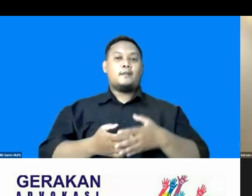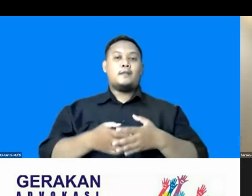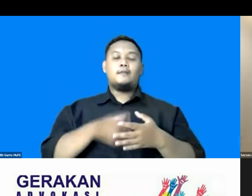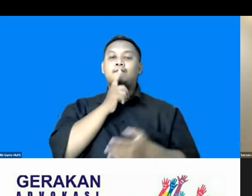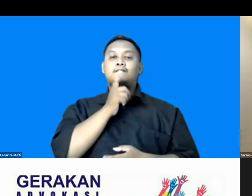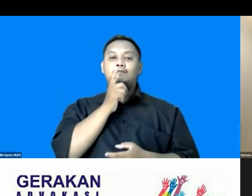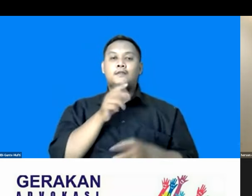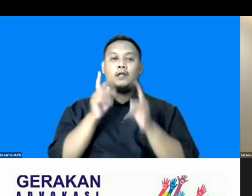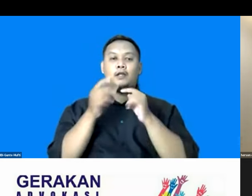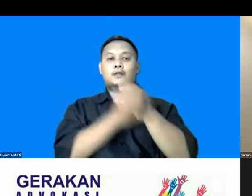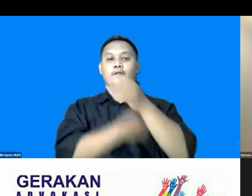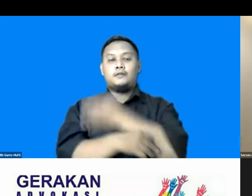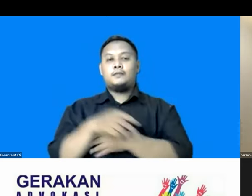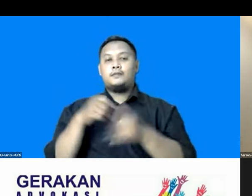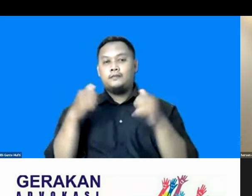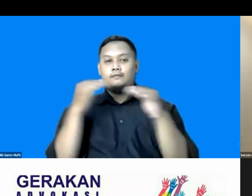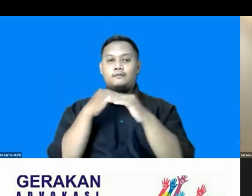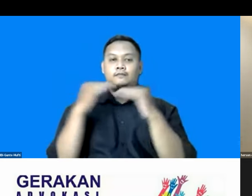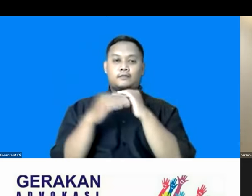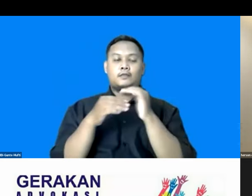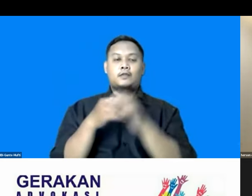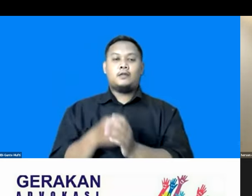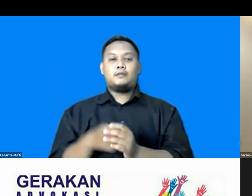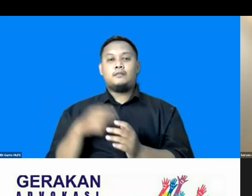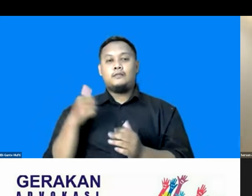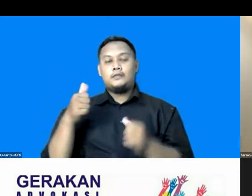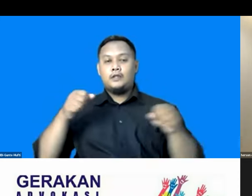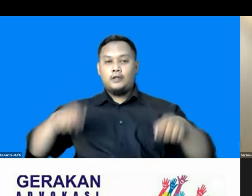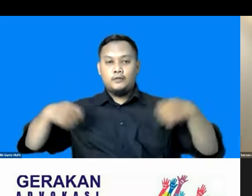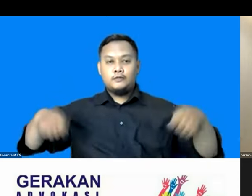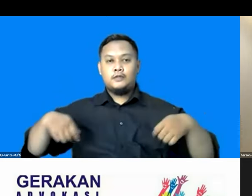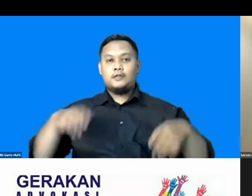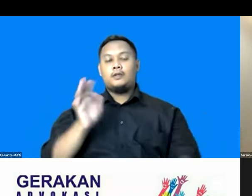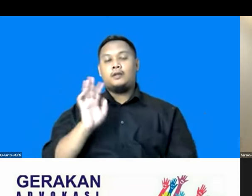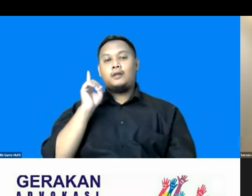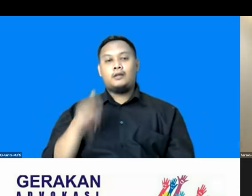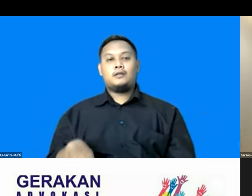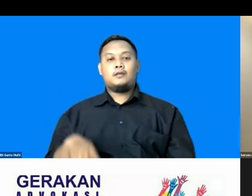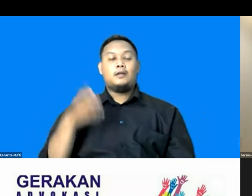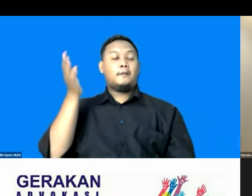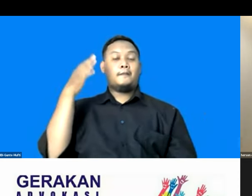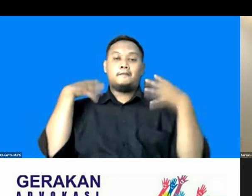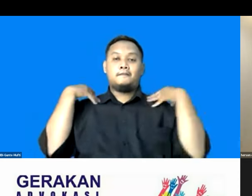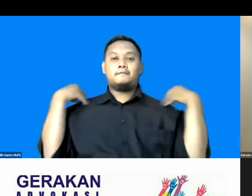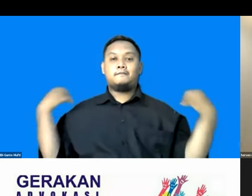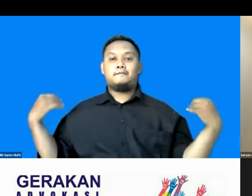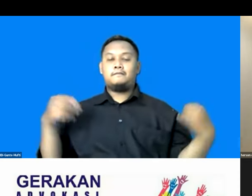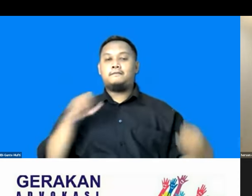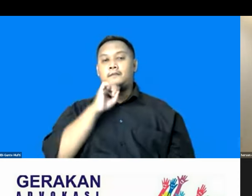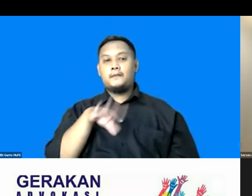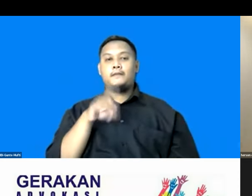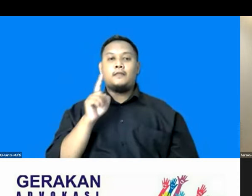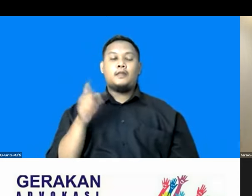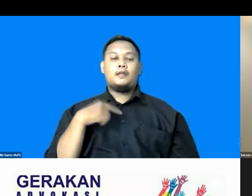kawan difabel yang mampu mobilitas hanya menggunakan kursi roda, tidak lagi. Jadi gubernur kemarin menyampaikan bahwa karena kami